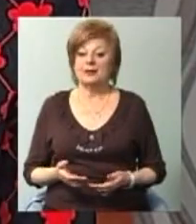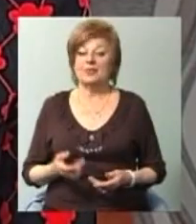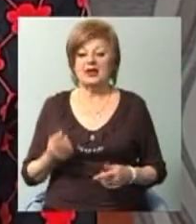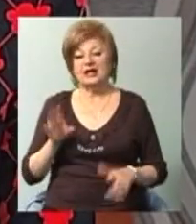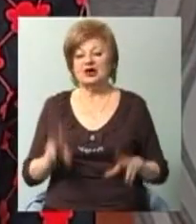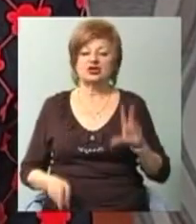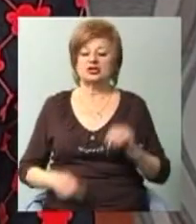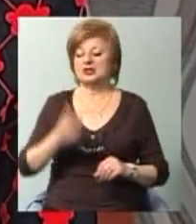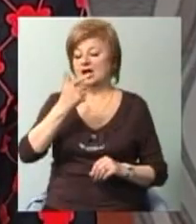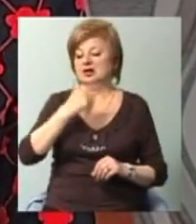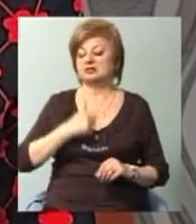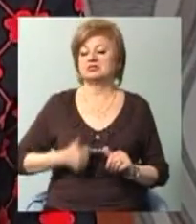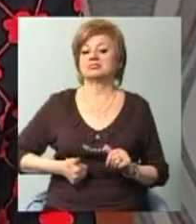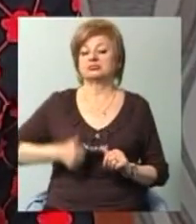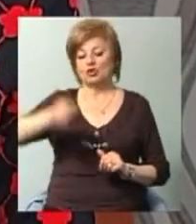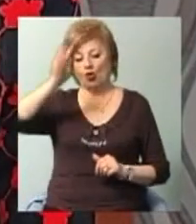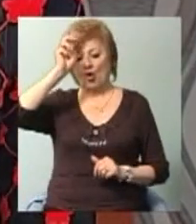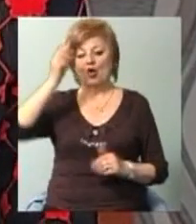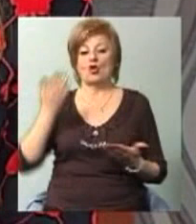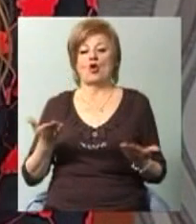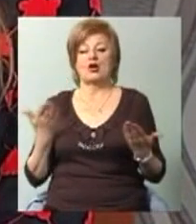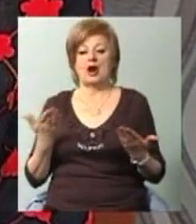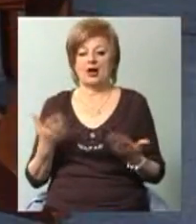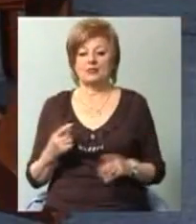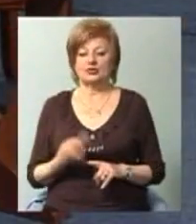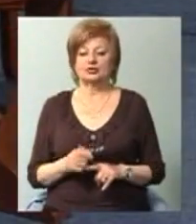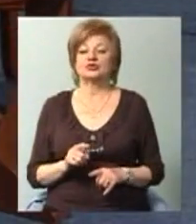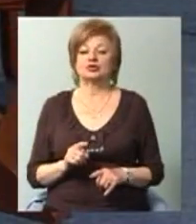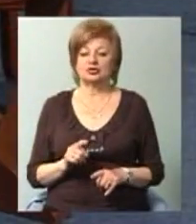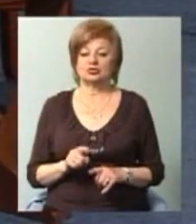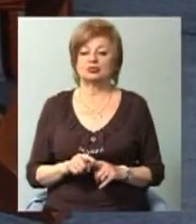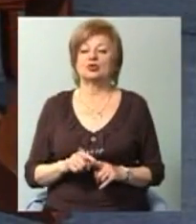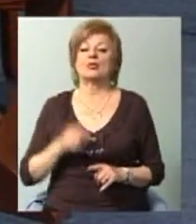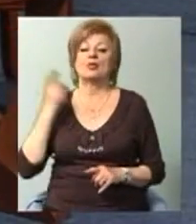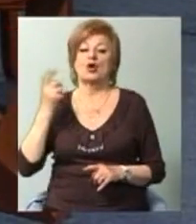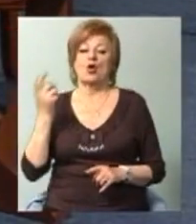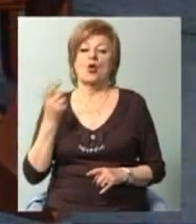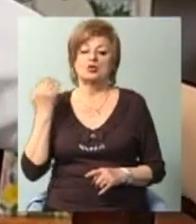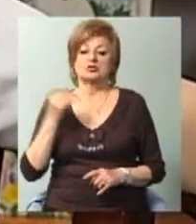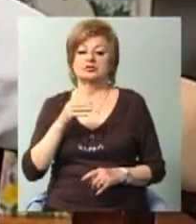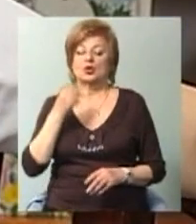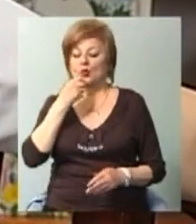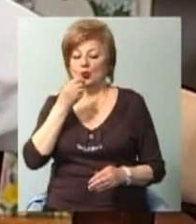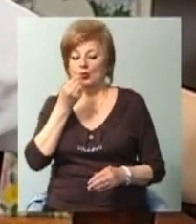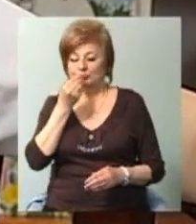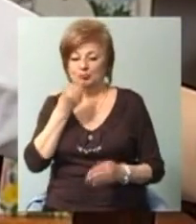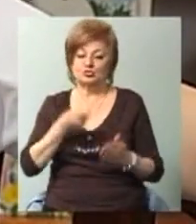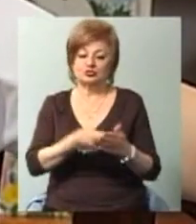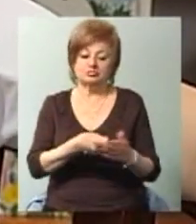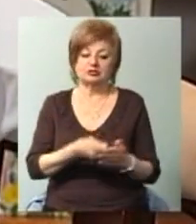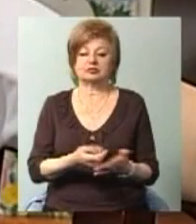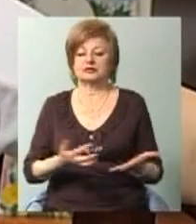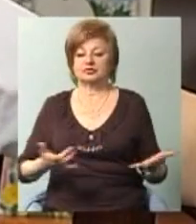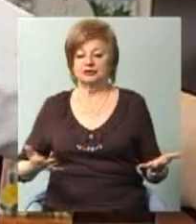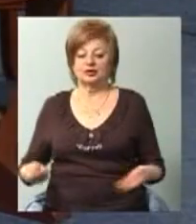вони вважають себе такими королівськими особами, щоб вони призвикли, да, щоб господар йому їсти підносив, там,